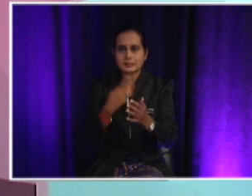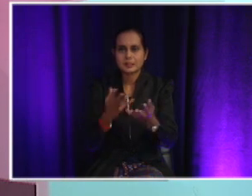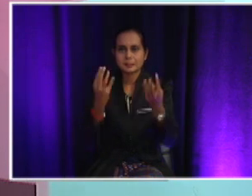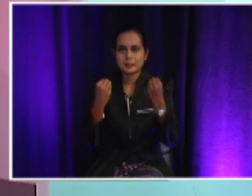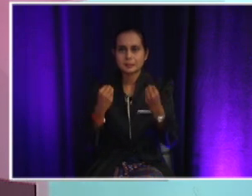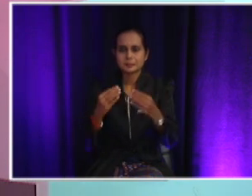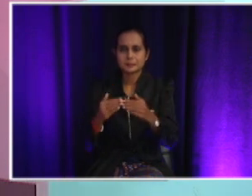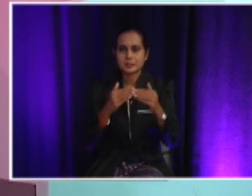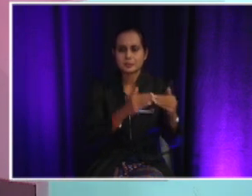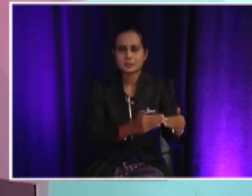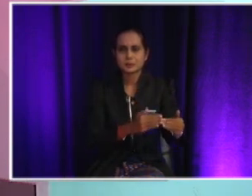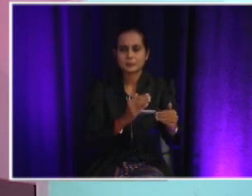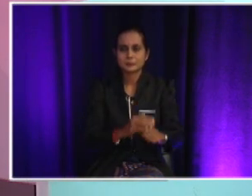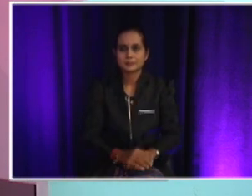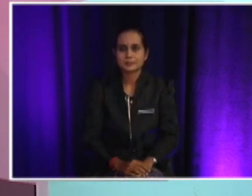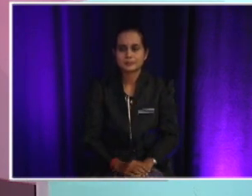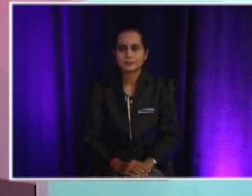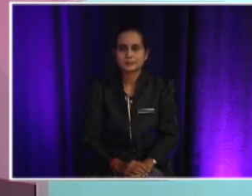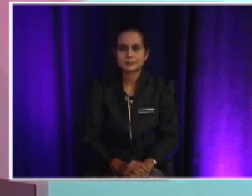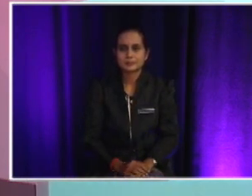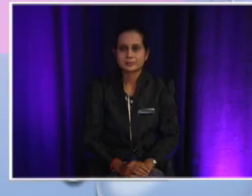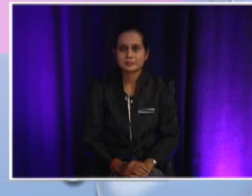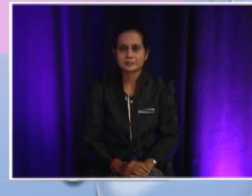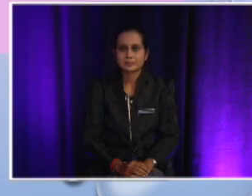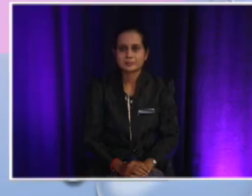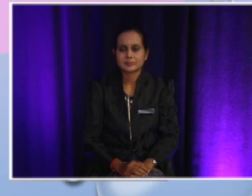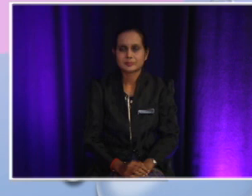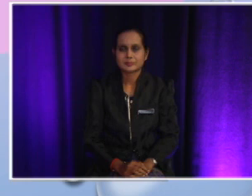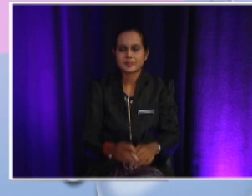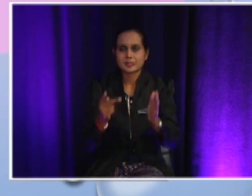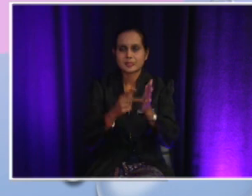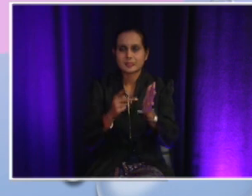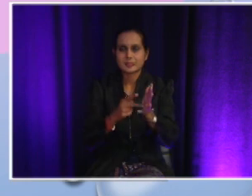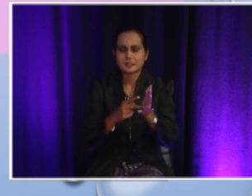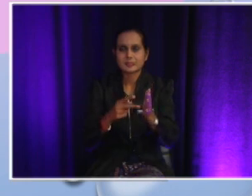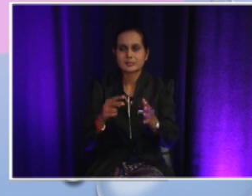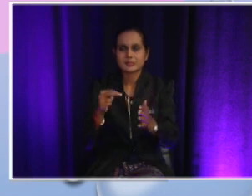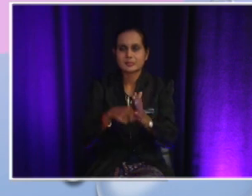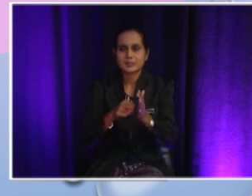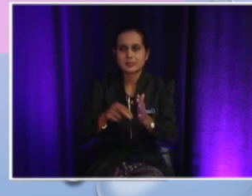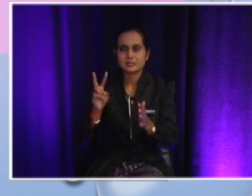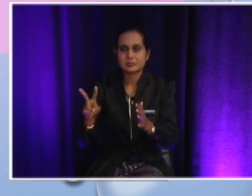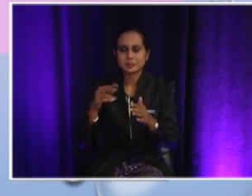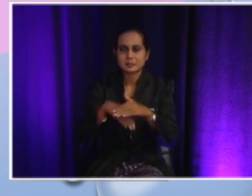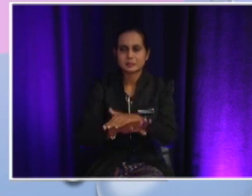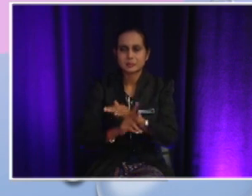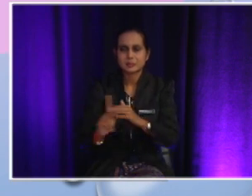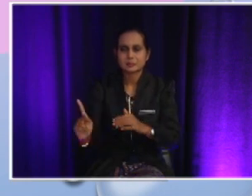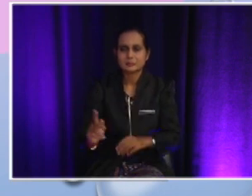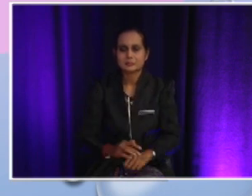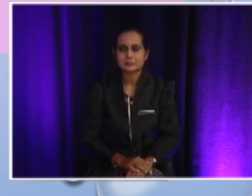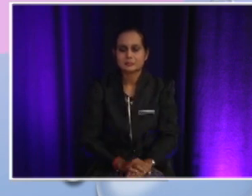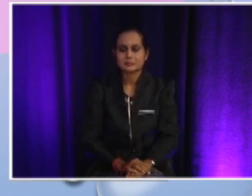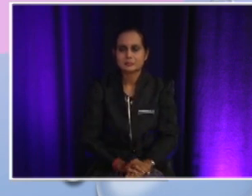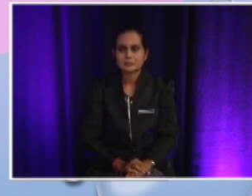dan seterusnya. Okey, seterusnya. Hitung nilai voltan masukan. V-in tadi, V-in. Okey, nilai voltan masukan. Okey,